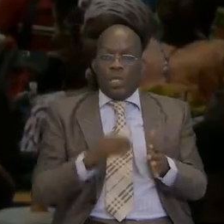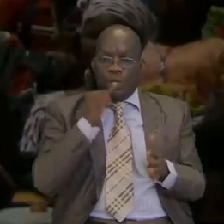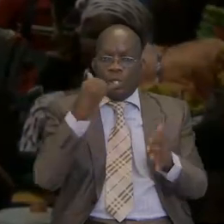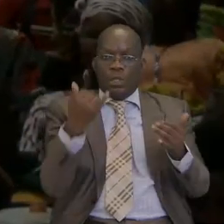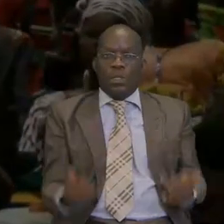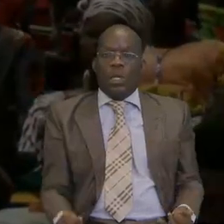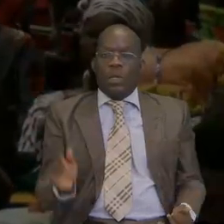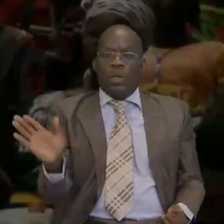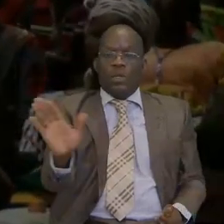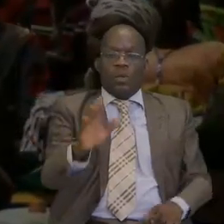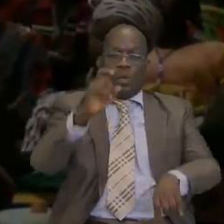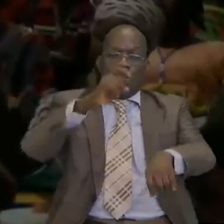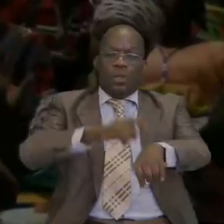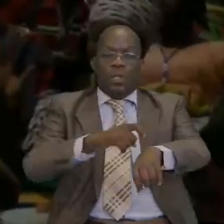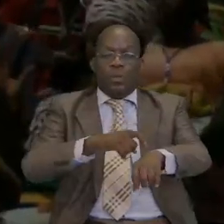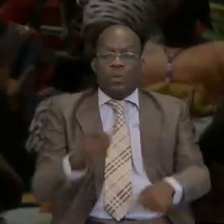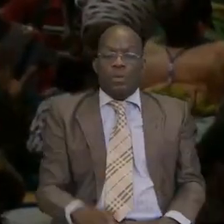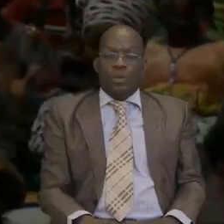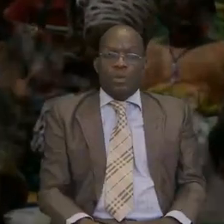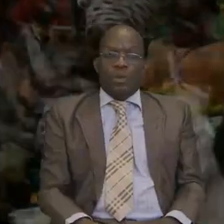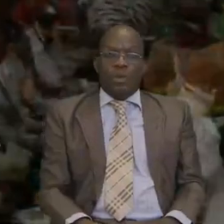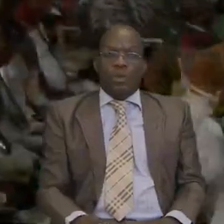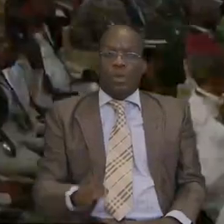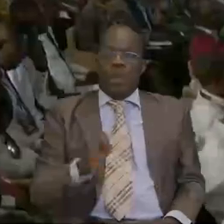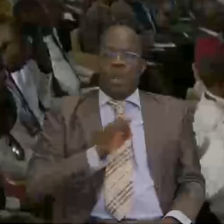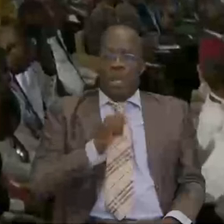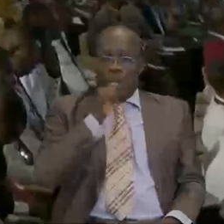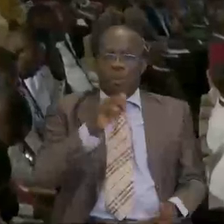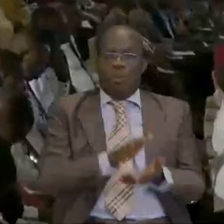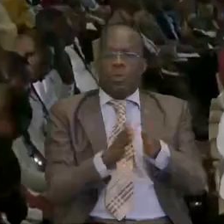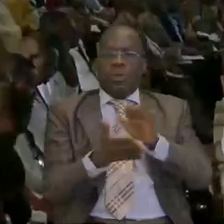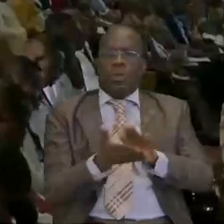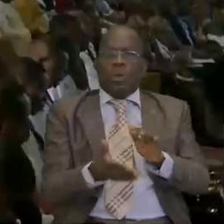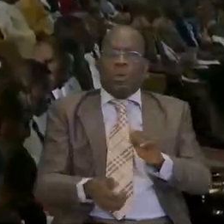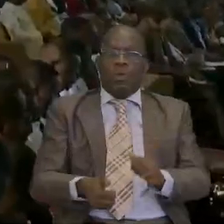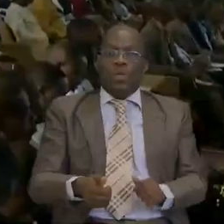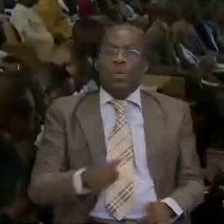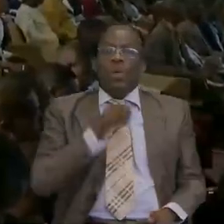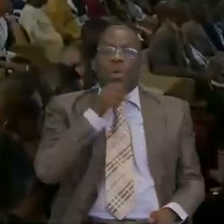C'est ton moment maintenant. Moi, je prends de l'âge.